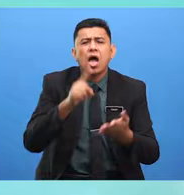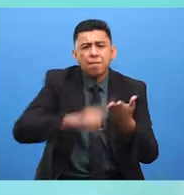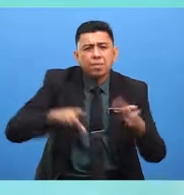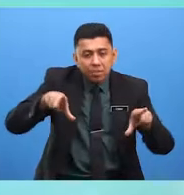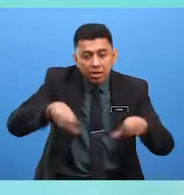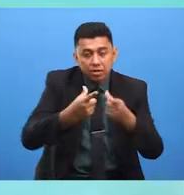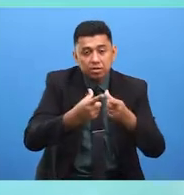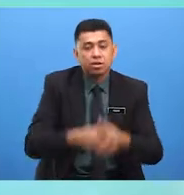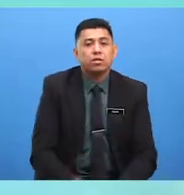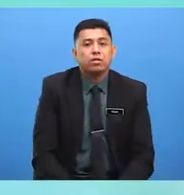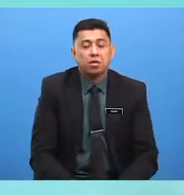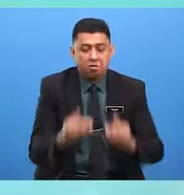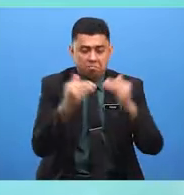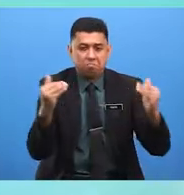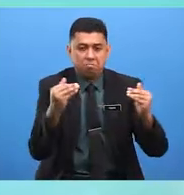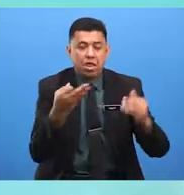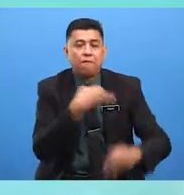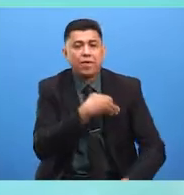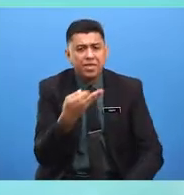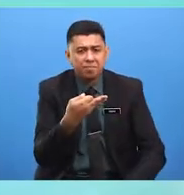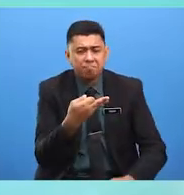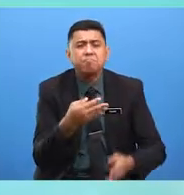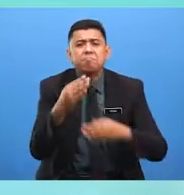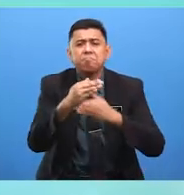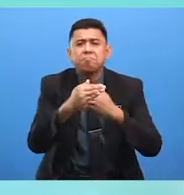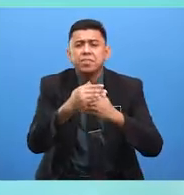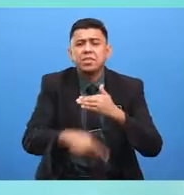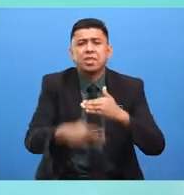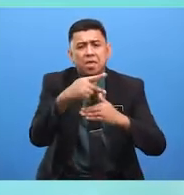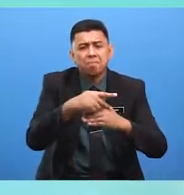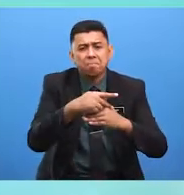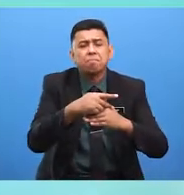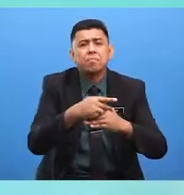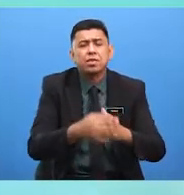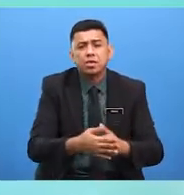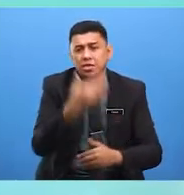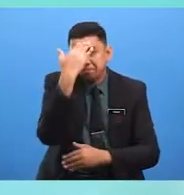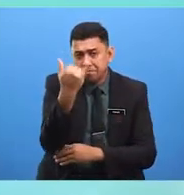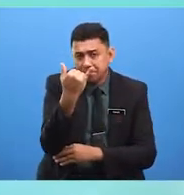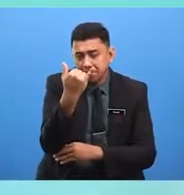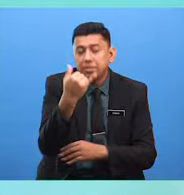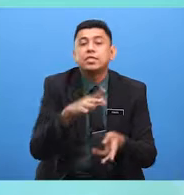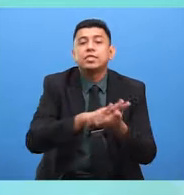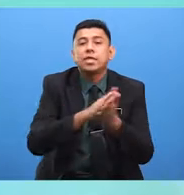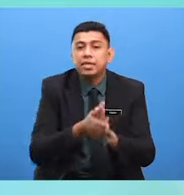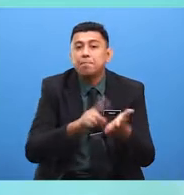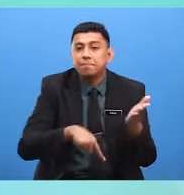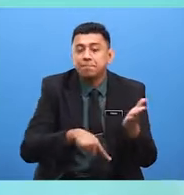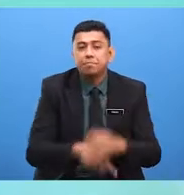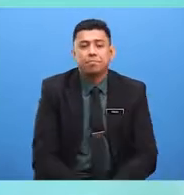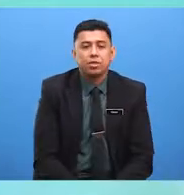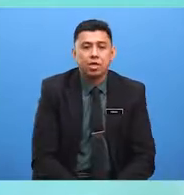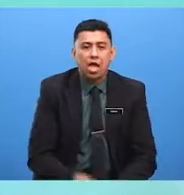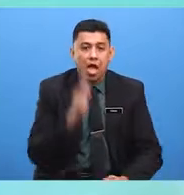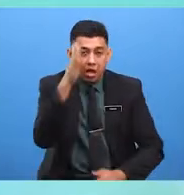sekiranya kadar faedah dinaikkan jadi apabila ini berlaku kos atau beban hutang peminjam akan